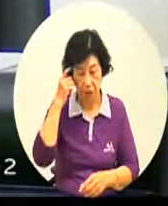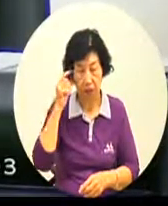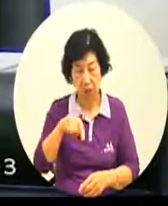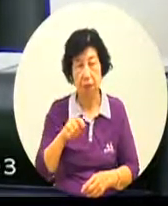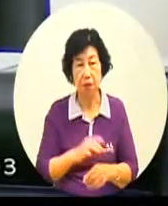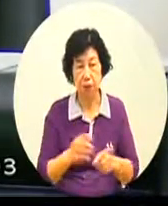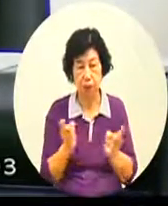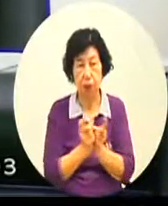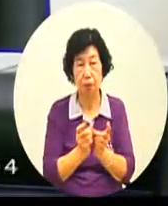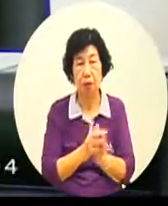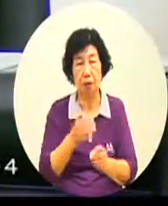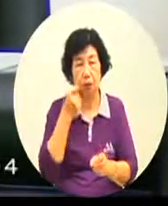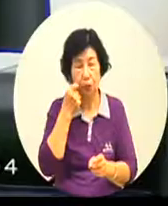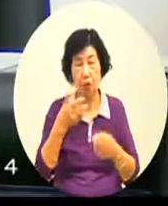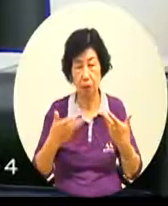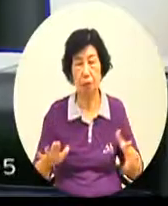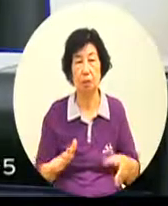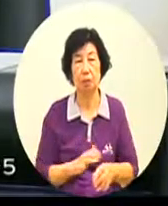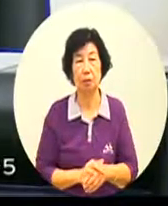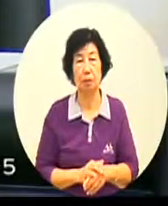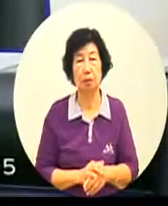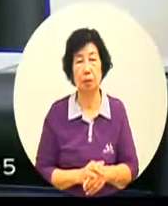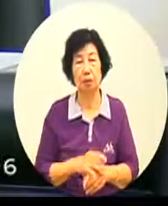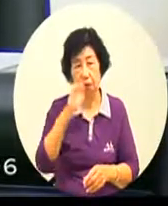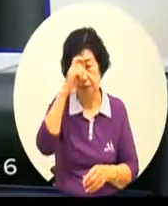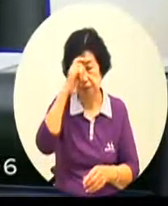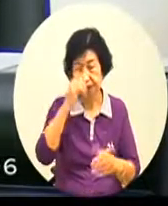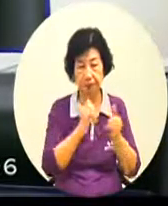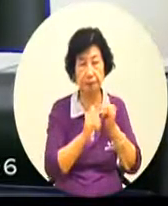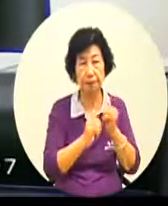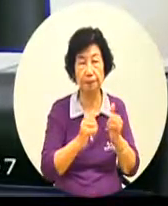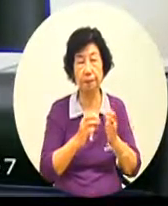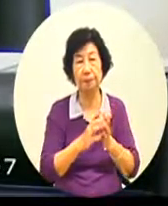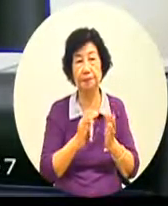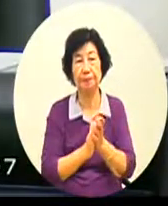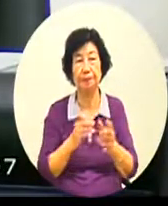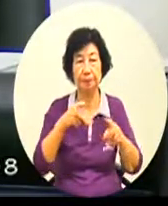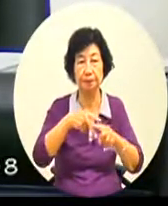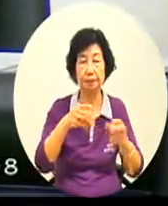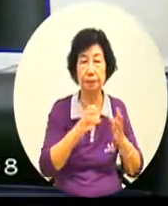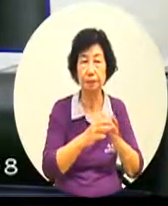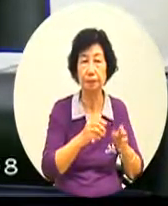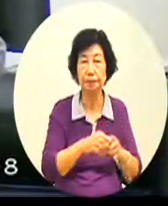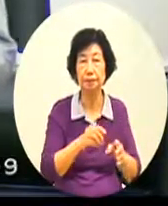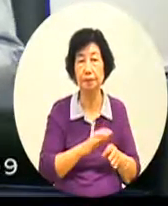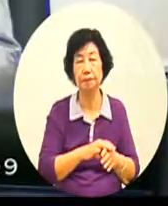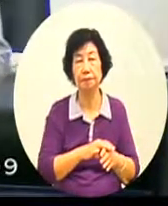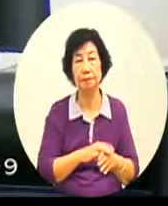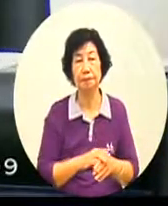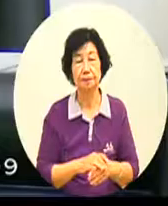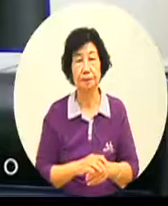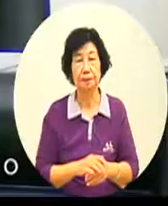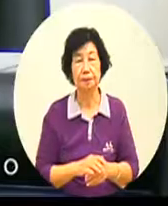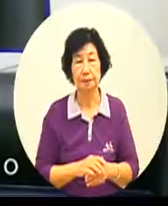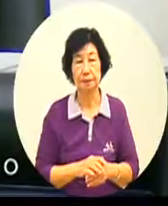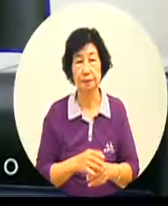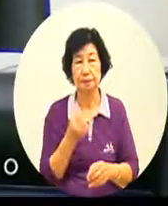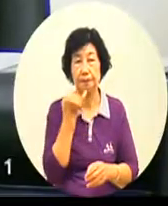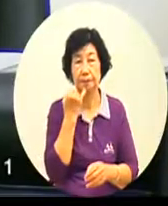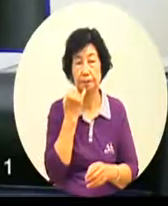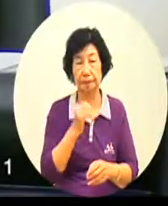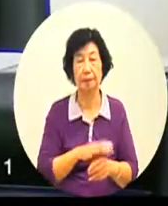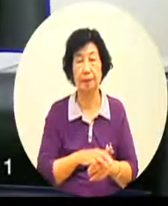在这里请社会局真的还要再去跟跨局处的这些相关的单位，然后再去多多用脑